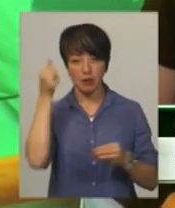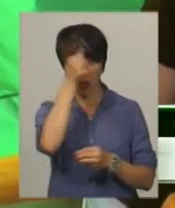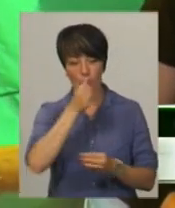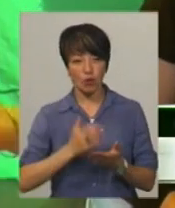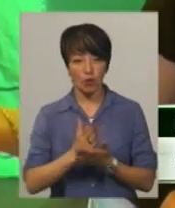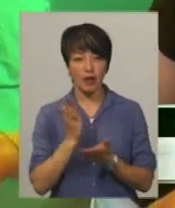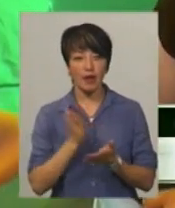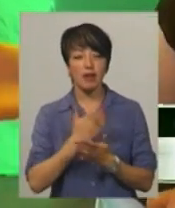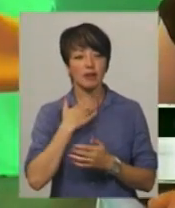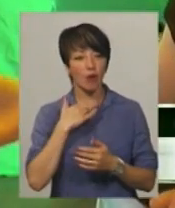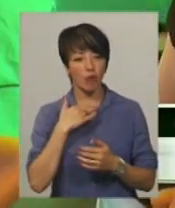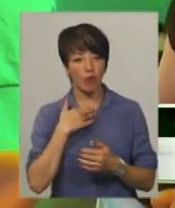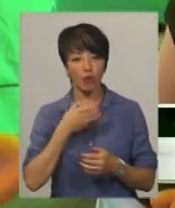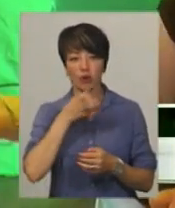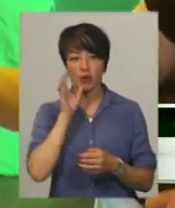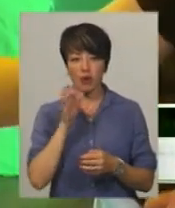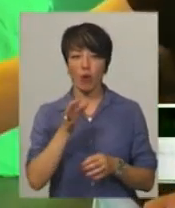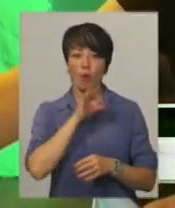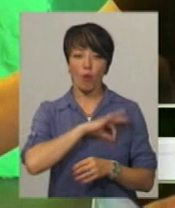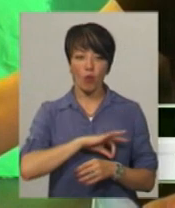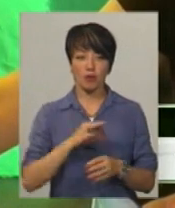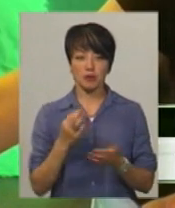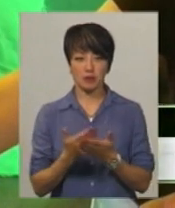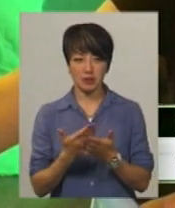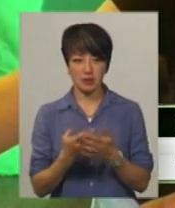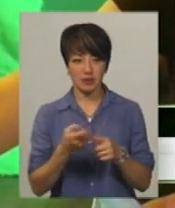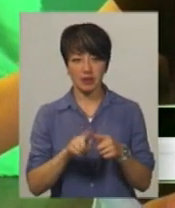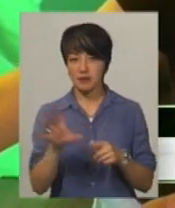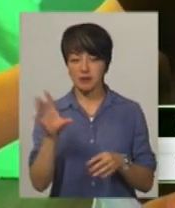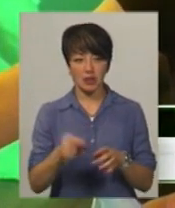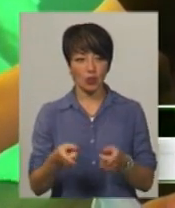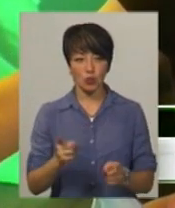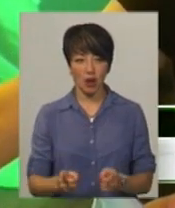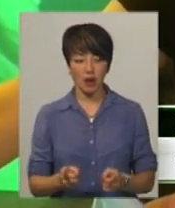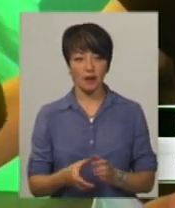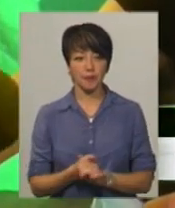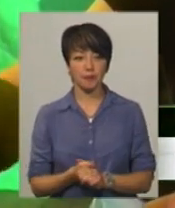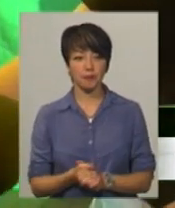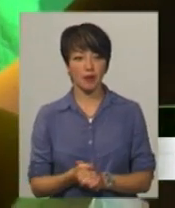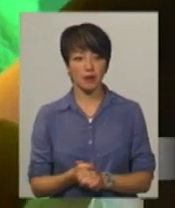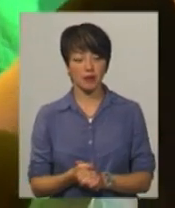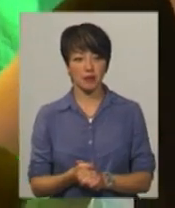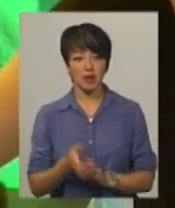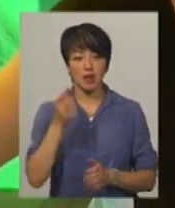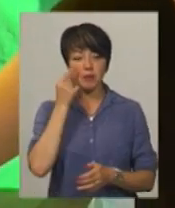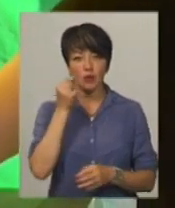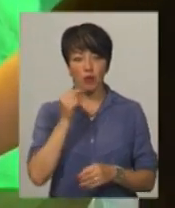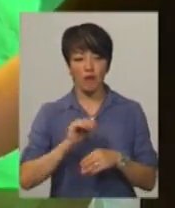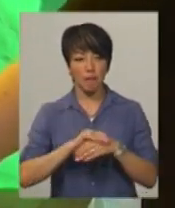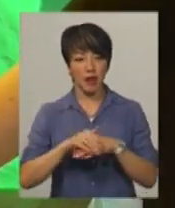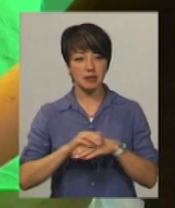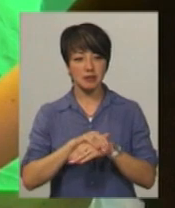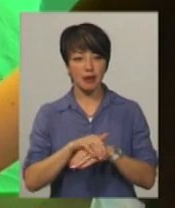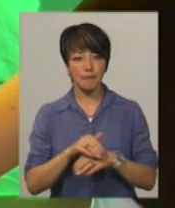напої, які корисні, тонізуючі. Наприклад, лимончело, то є все натуральне. І медовий бальзам, тут є